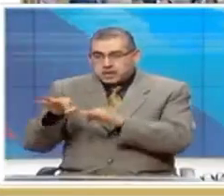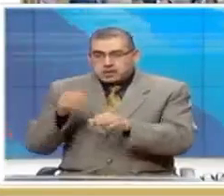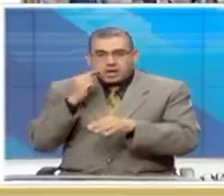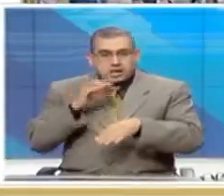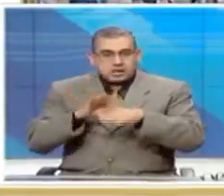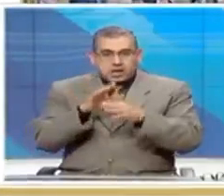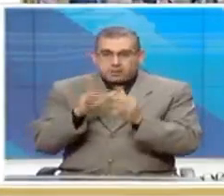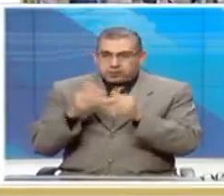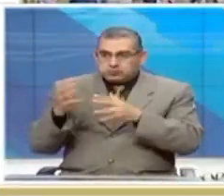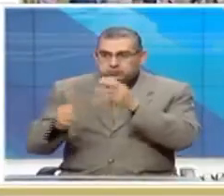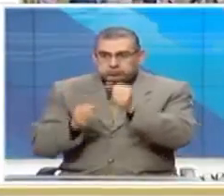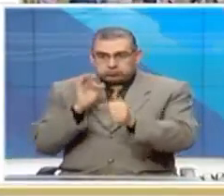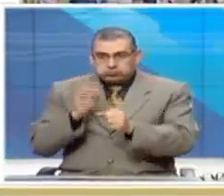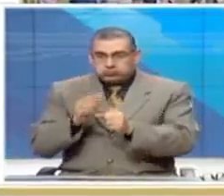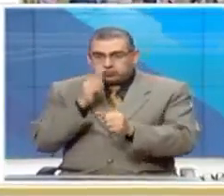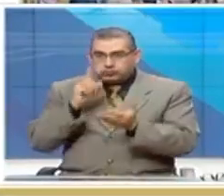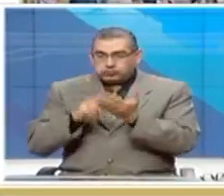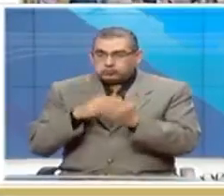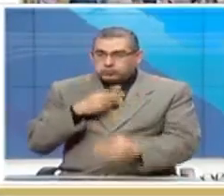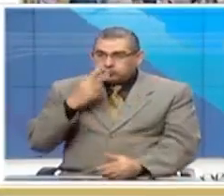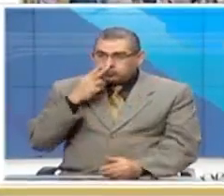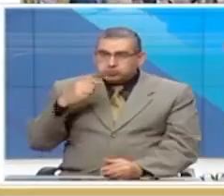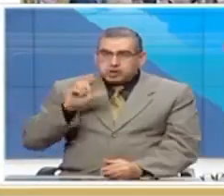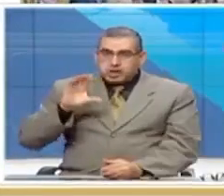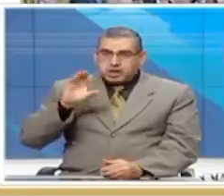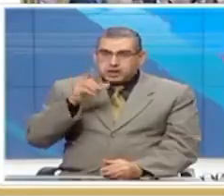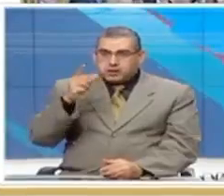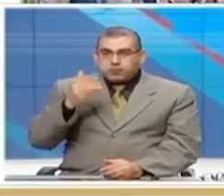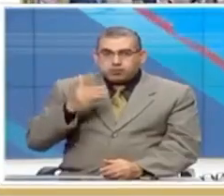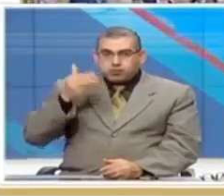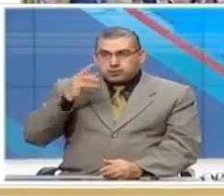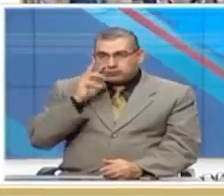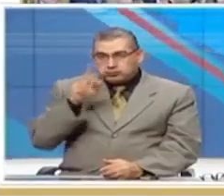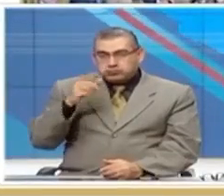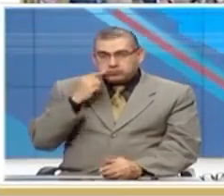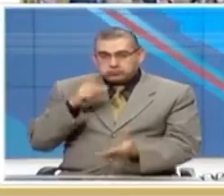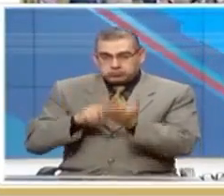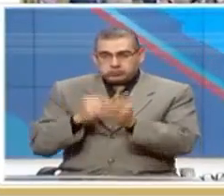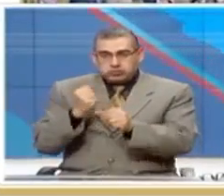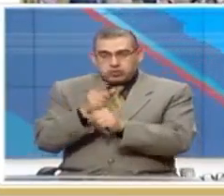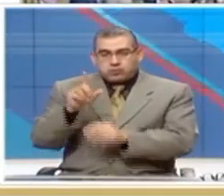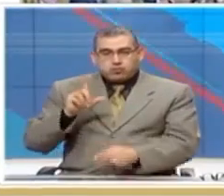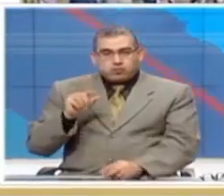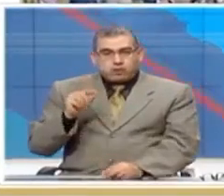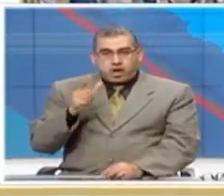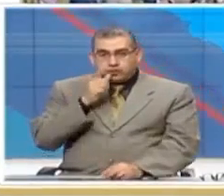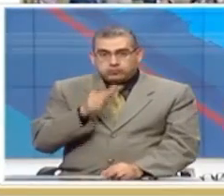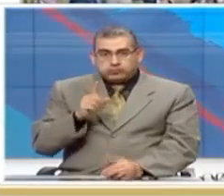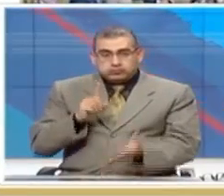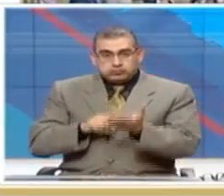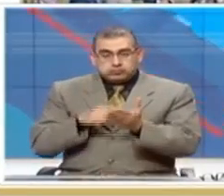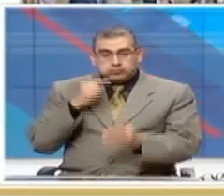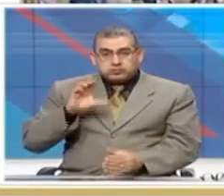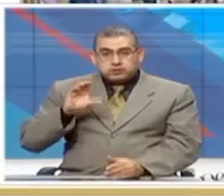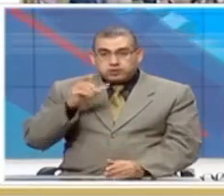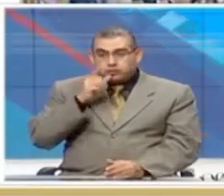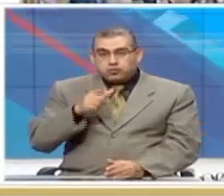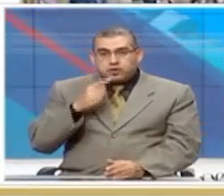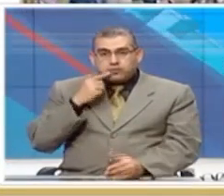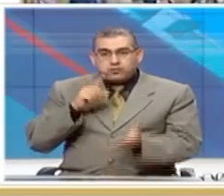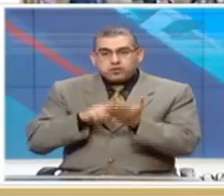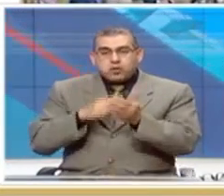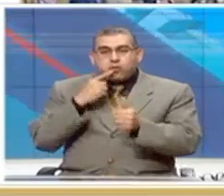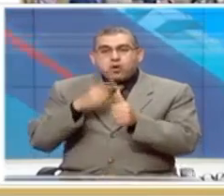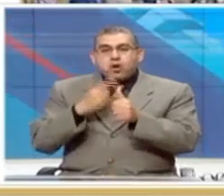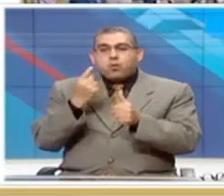والانساني مستفسرين عن رؤيه السيد الرئيس المستقبليه في هذا الصدد حيث شدد سيادته على ان السبيل